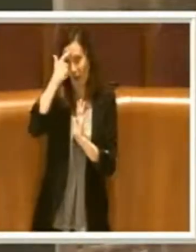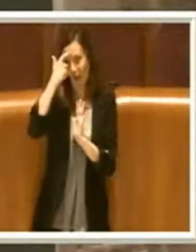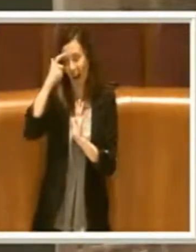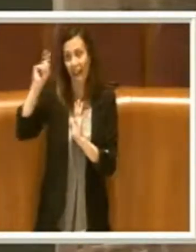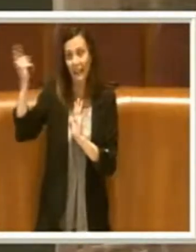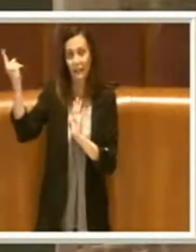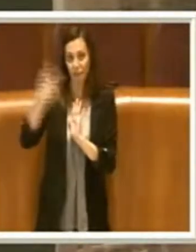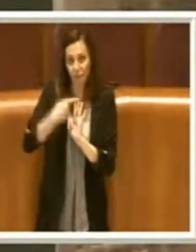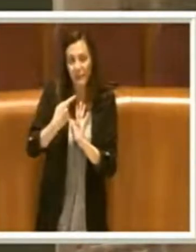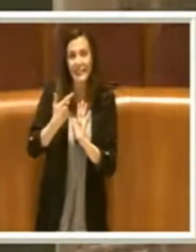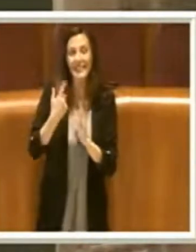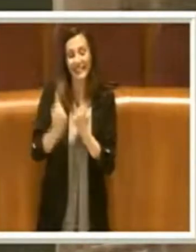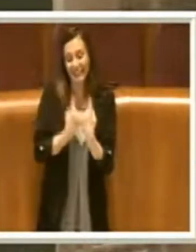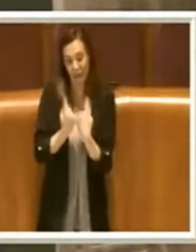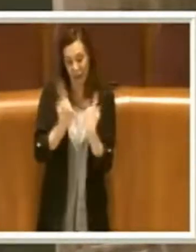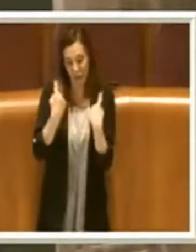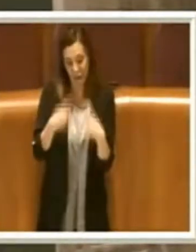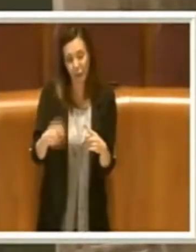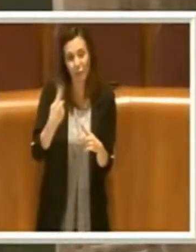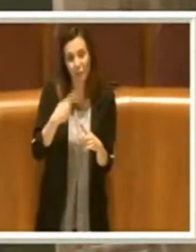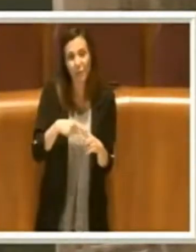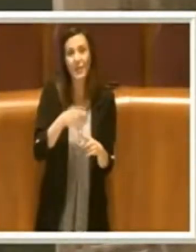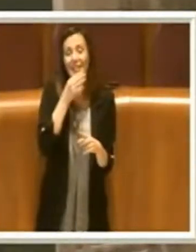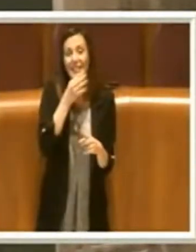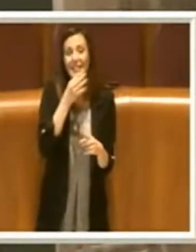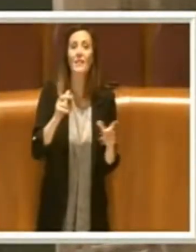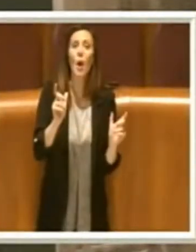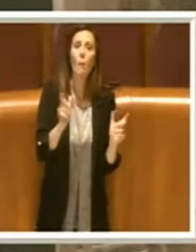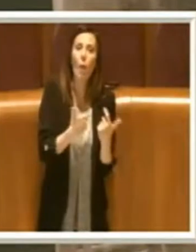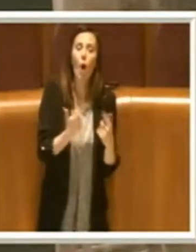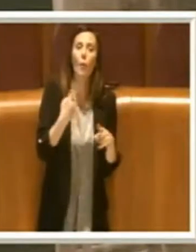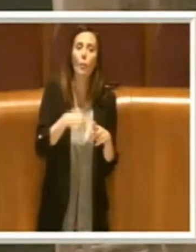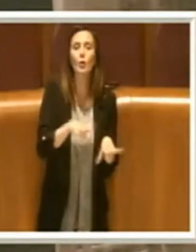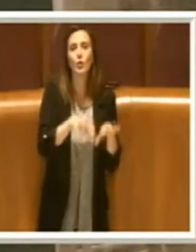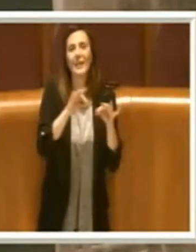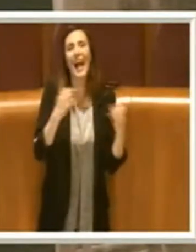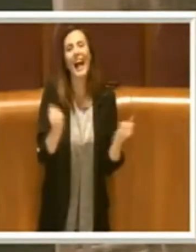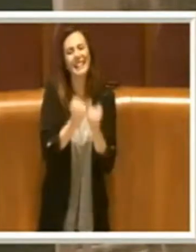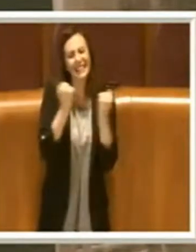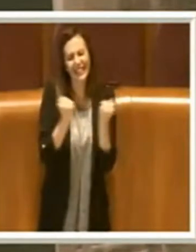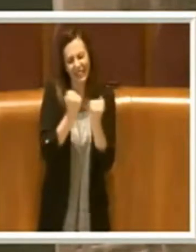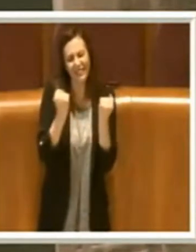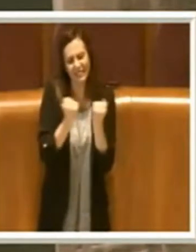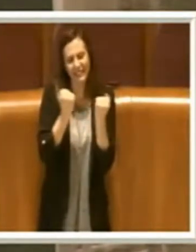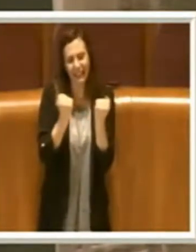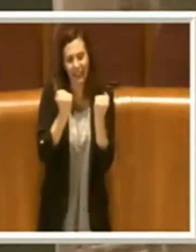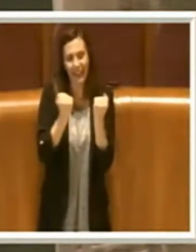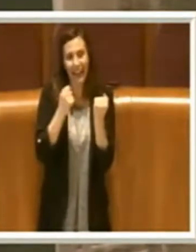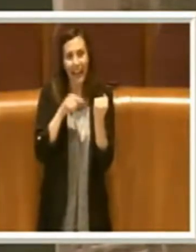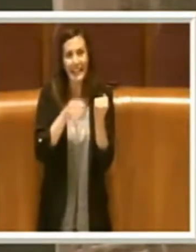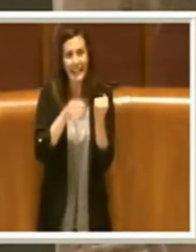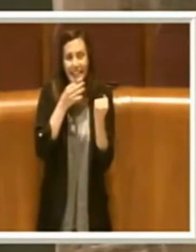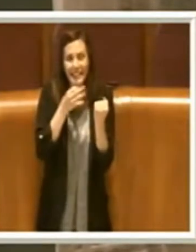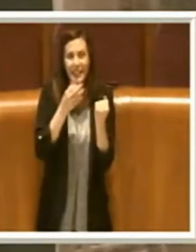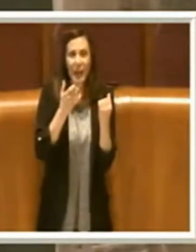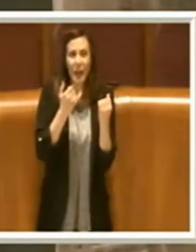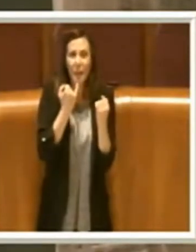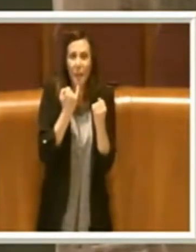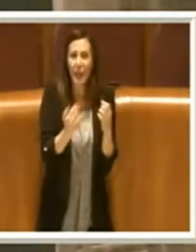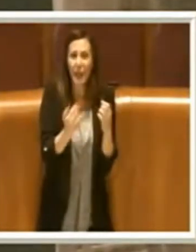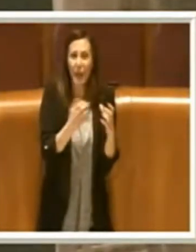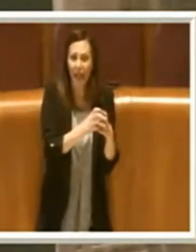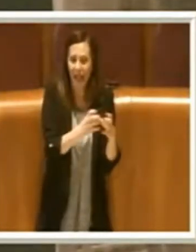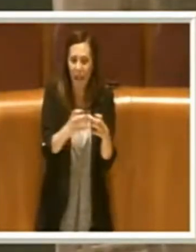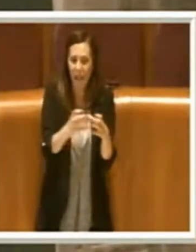ma questo blocco queste sospensioni di attività di molte attività fa sì che le imprese le piccole soprattutto le